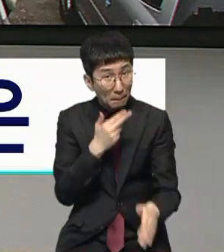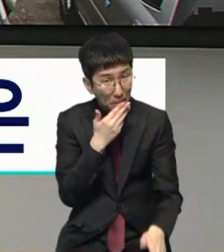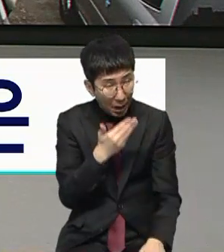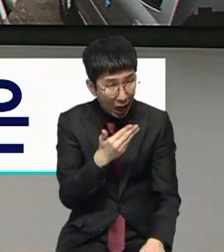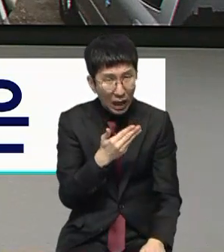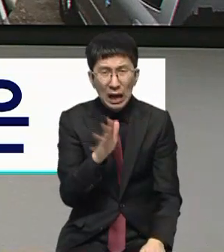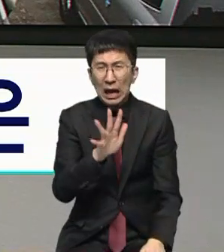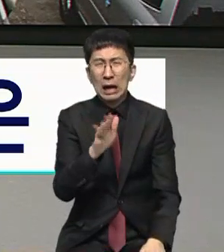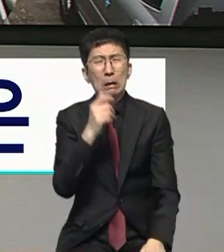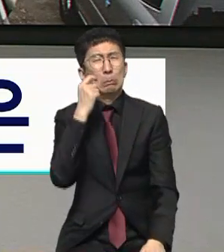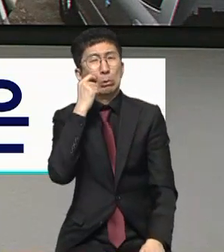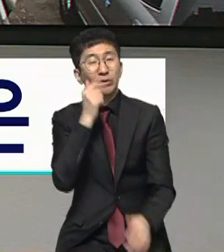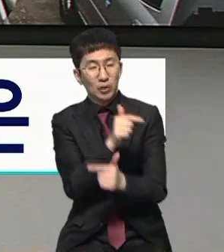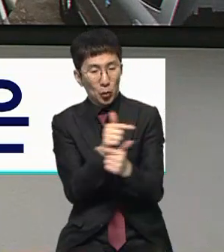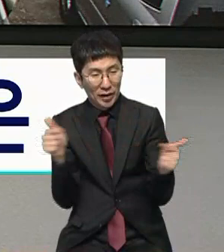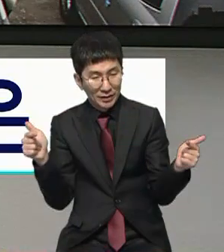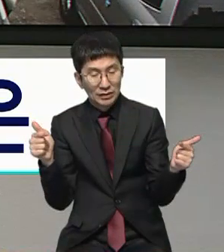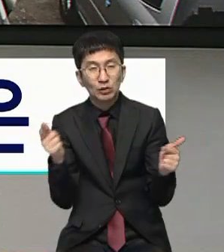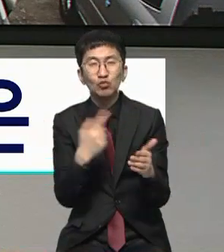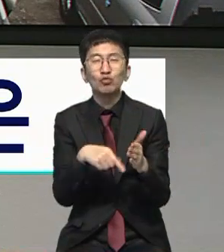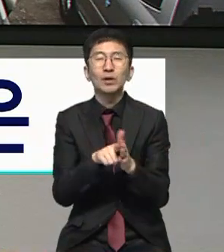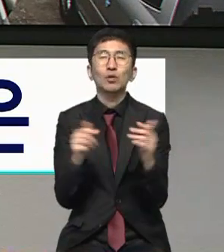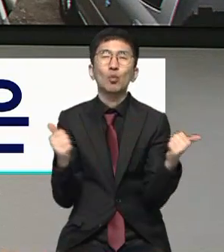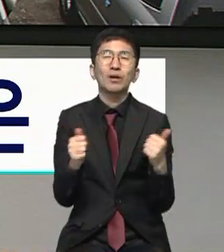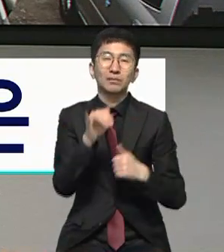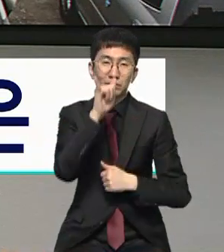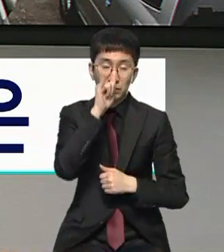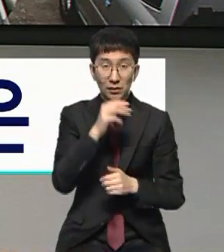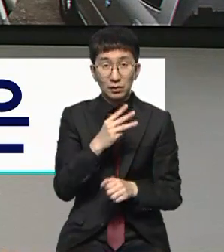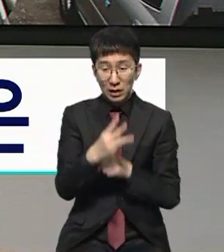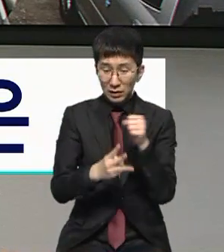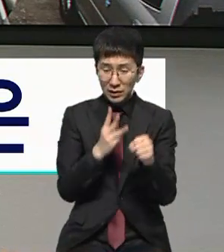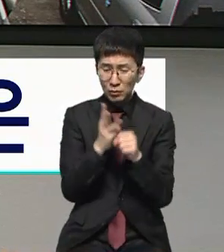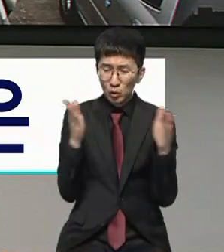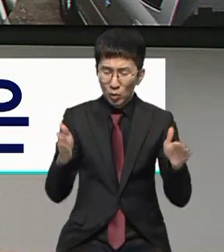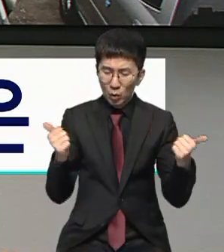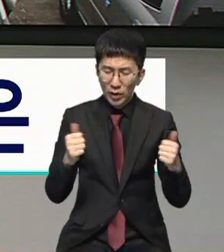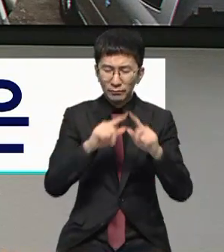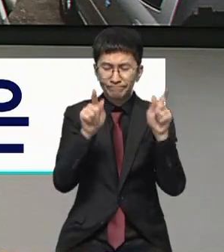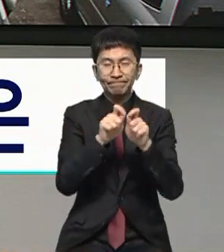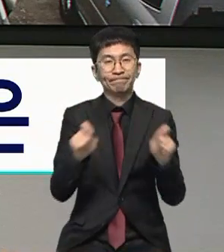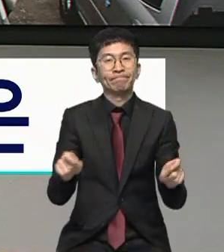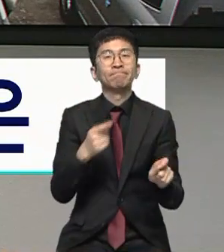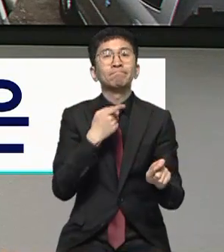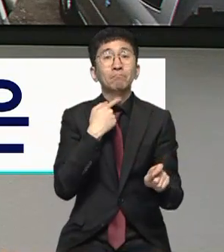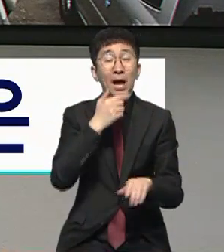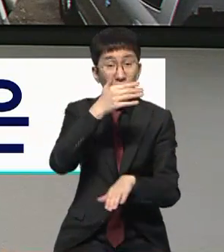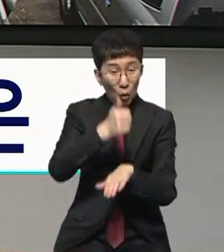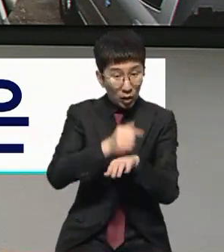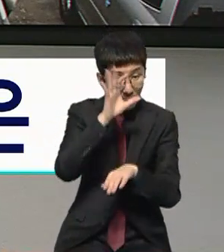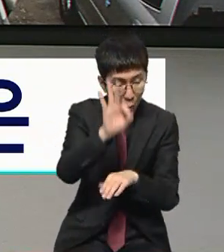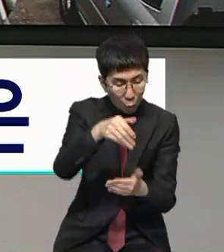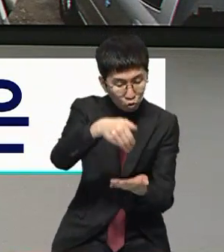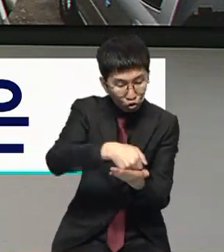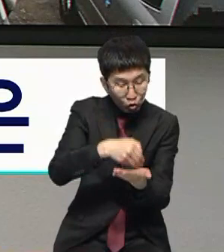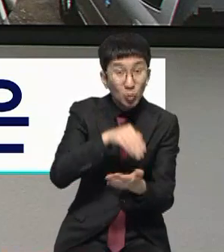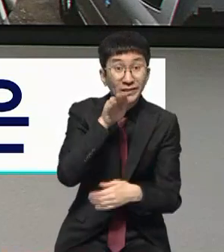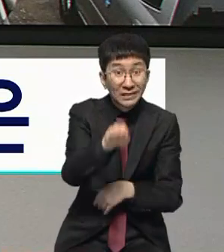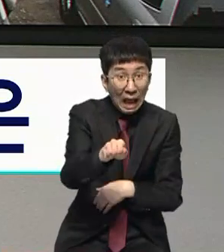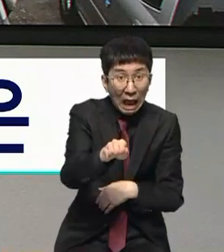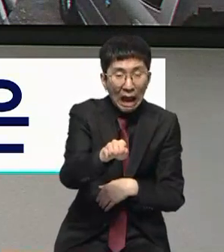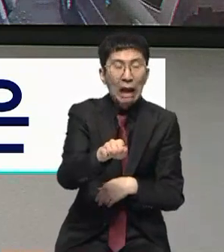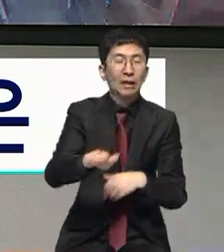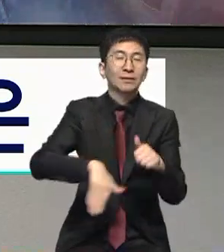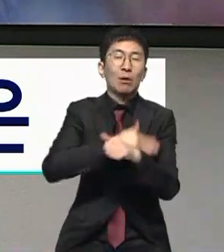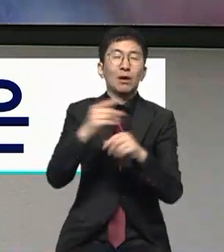업종으로 묶어둘지 결정하는 회의가 열리고 있습니다. 3년을 끌어온 사안으로 결과에 따라서 중고차 시장에 많은